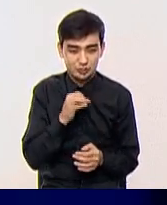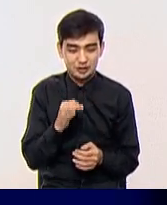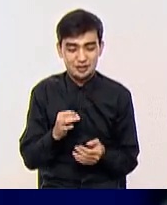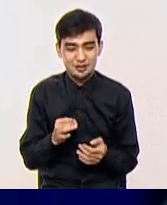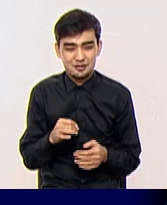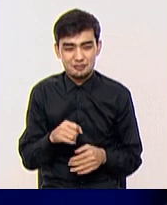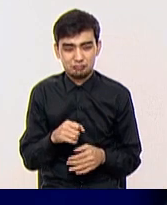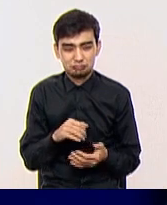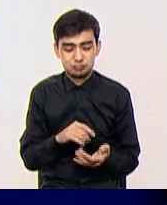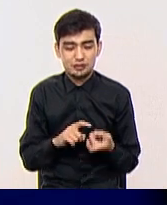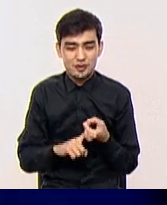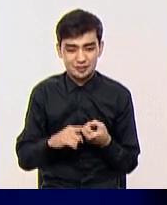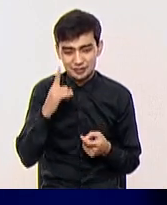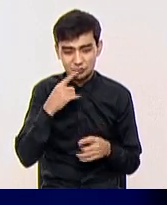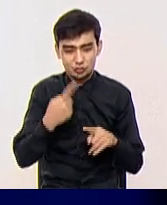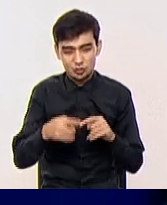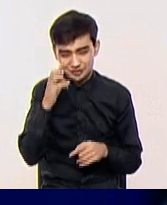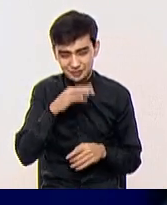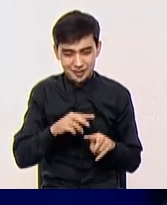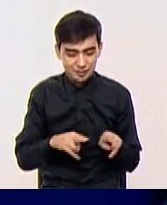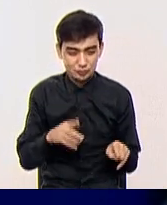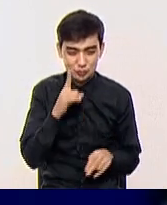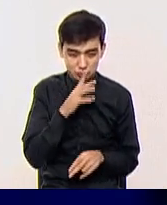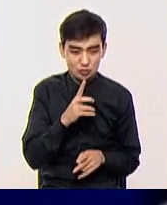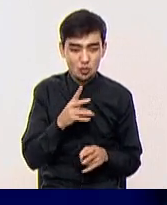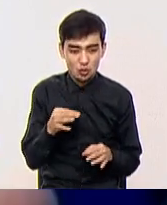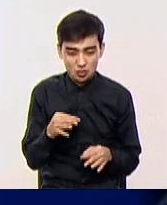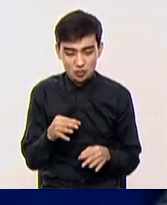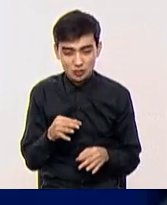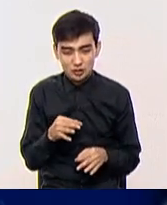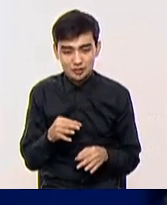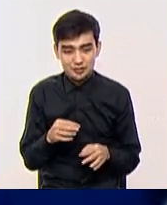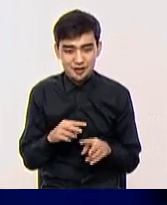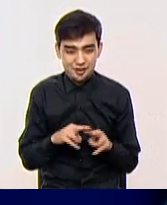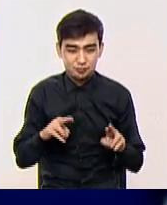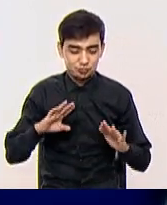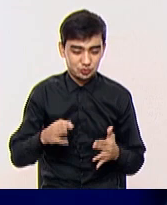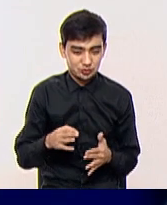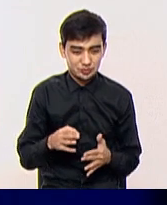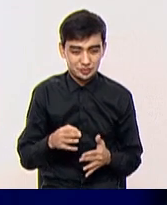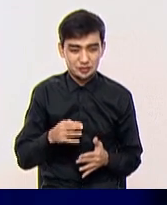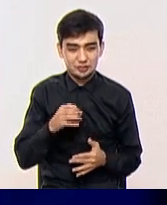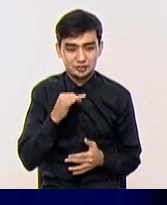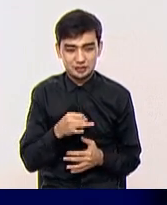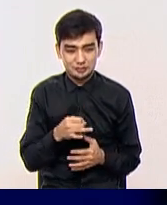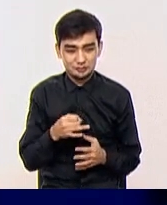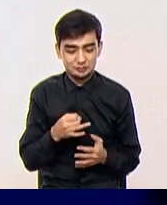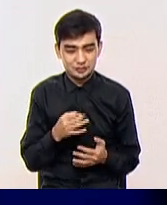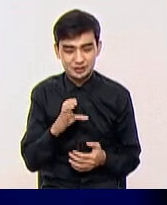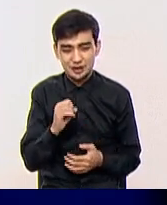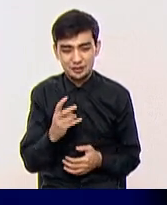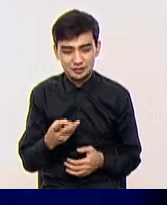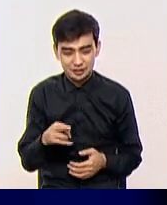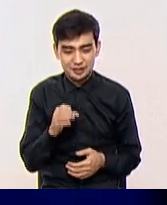связям казахстана с другими странами и как то в любом случае то есть в этой части как бы персональные какие-то санкции